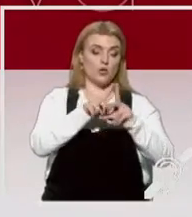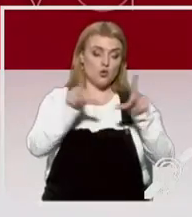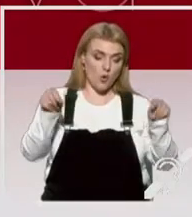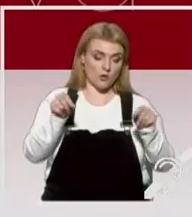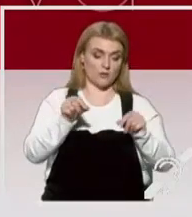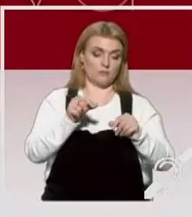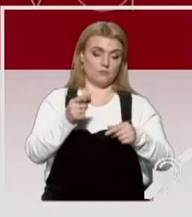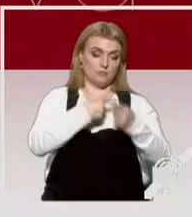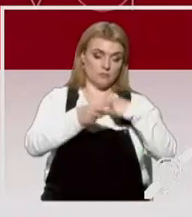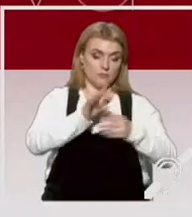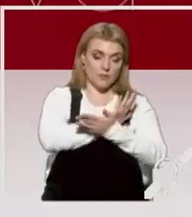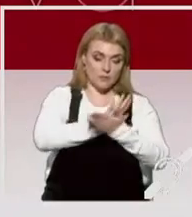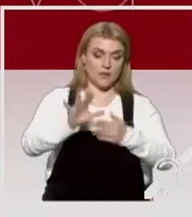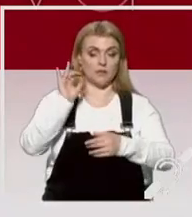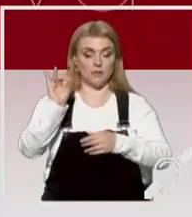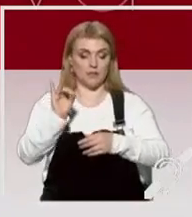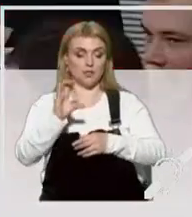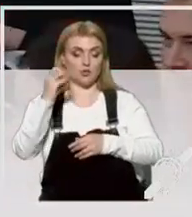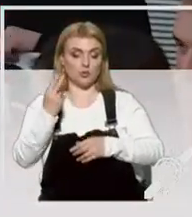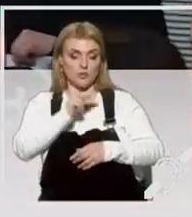vă pot afecta emoțional.